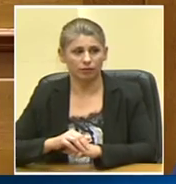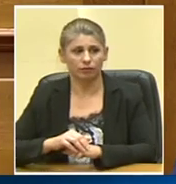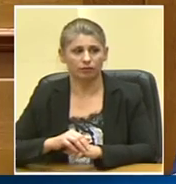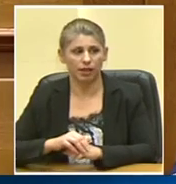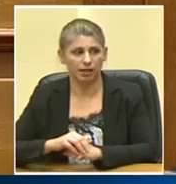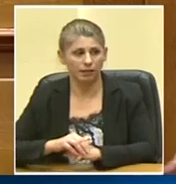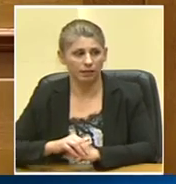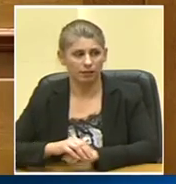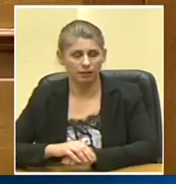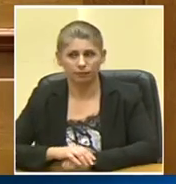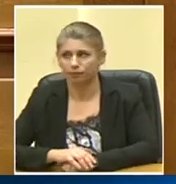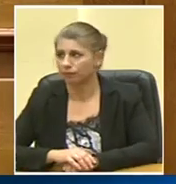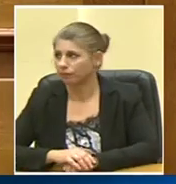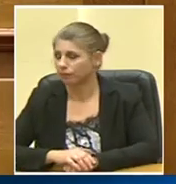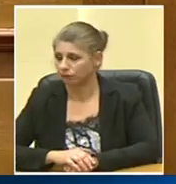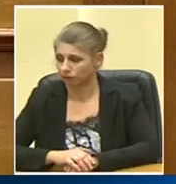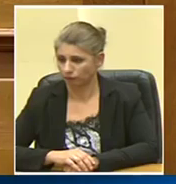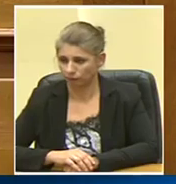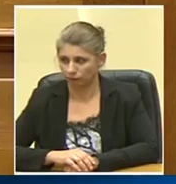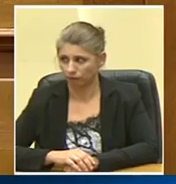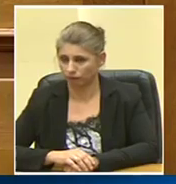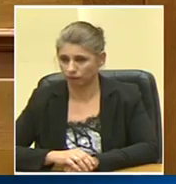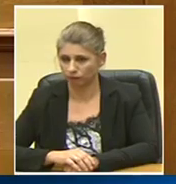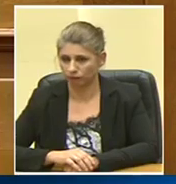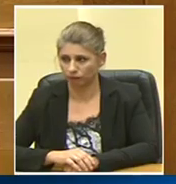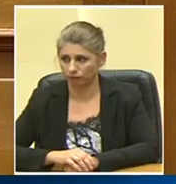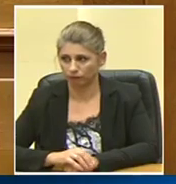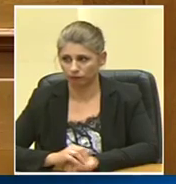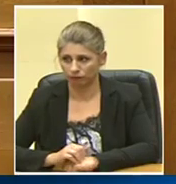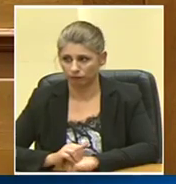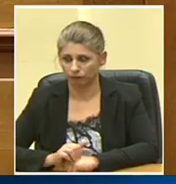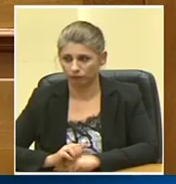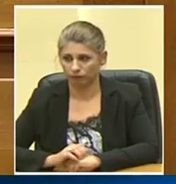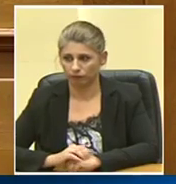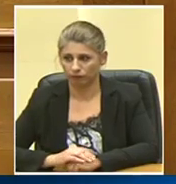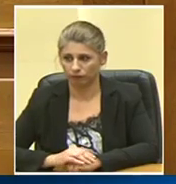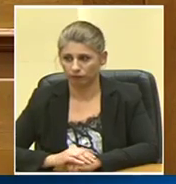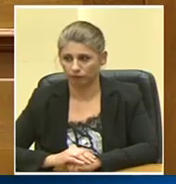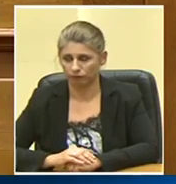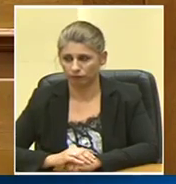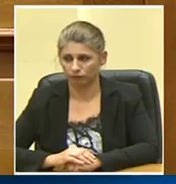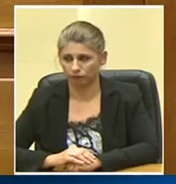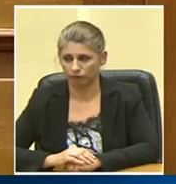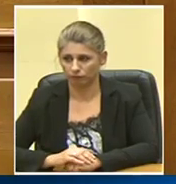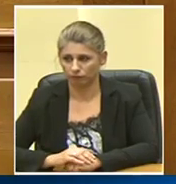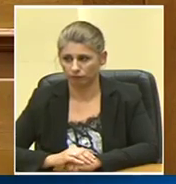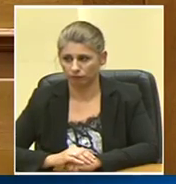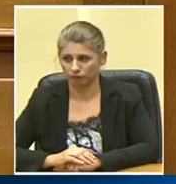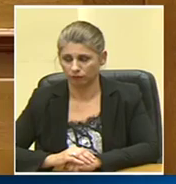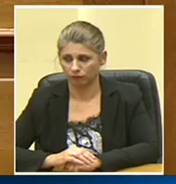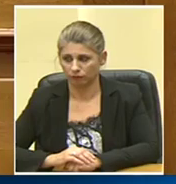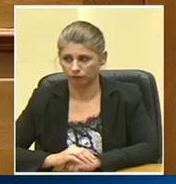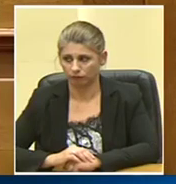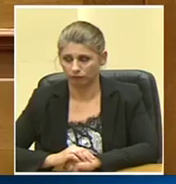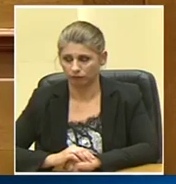μέσα από δύο ή τρεις αποτυχημένες, μετά από δύο ή τρεις αποτυχημένες προσπάθειες για την εκλογή του Προέδρου